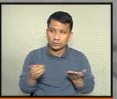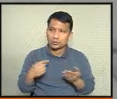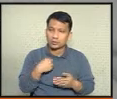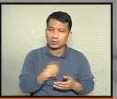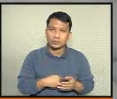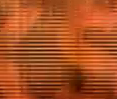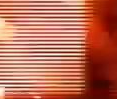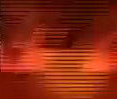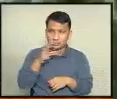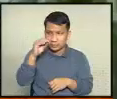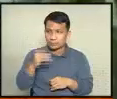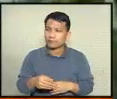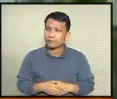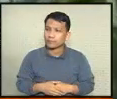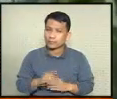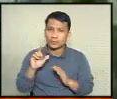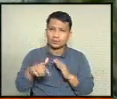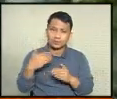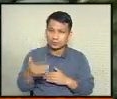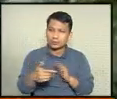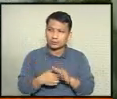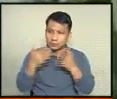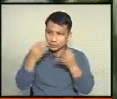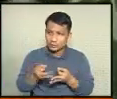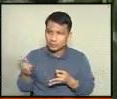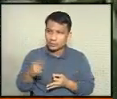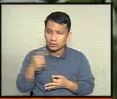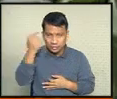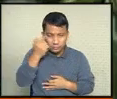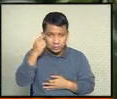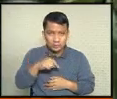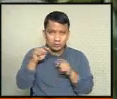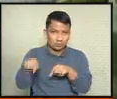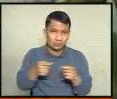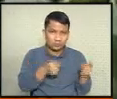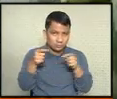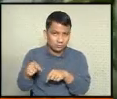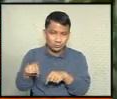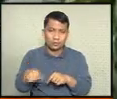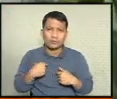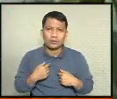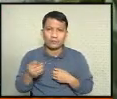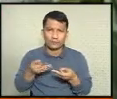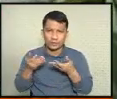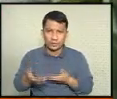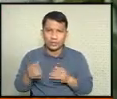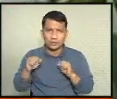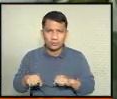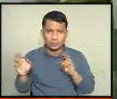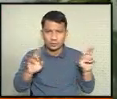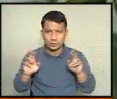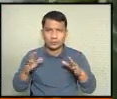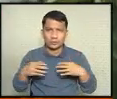businessman. Later on, pagka dinesisyon na ng gobyerno na dito talaga dalhin, that facility will be ready